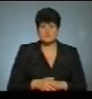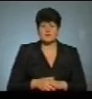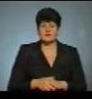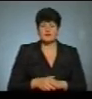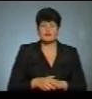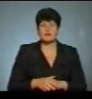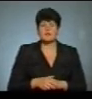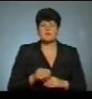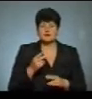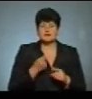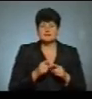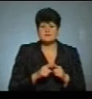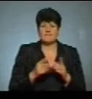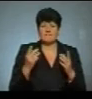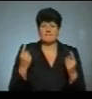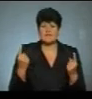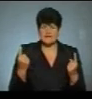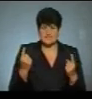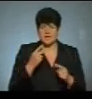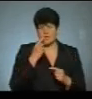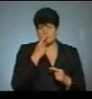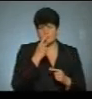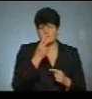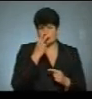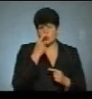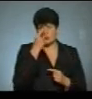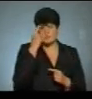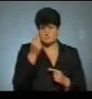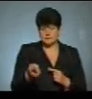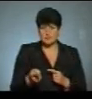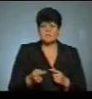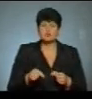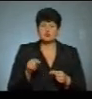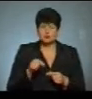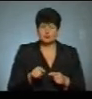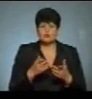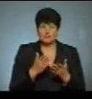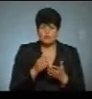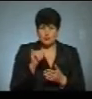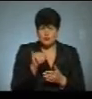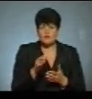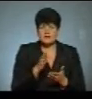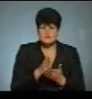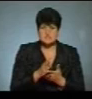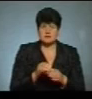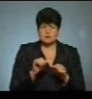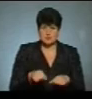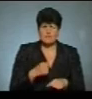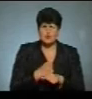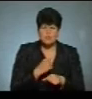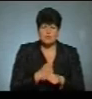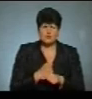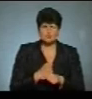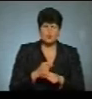велике бачиться на віддалі, то у вас є особливо змога в роботоголіків, які постійно